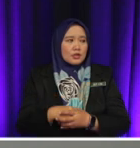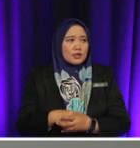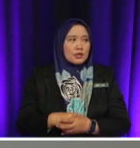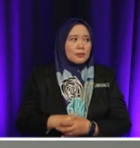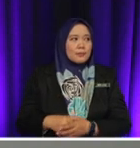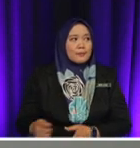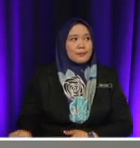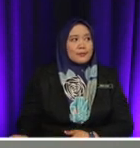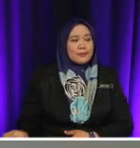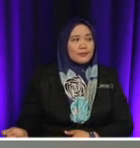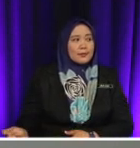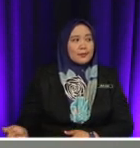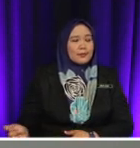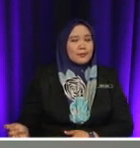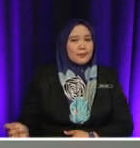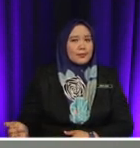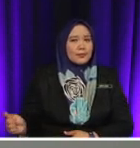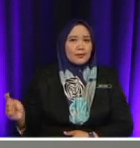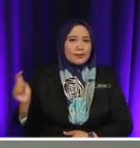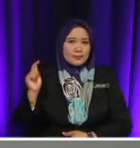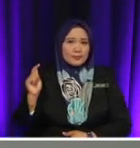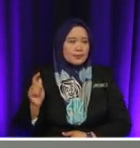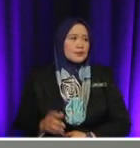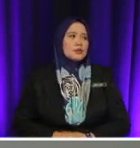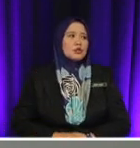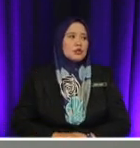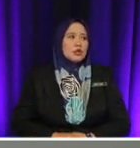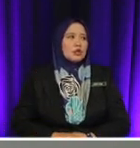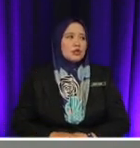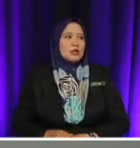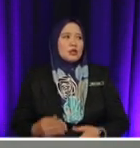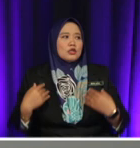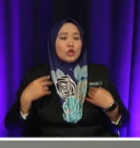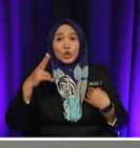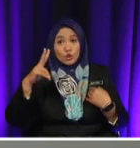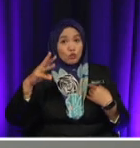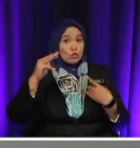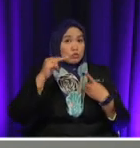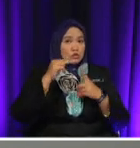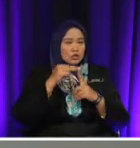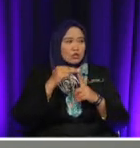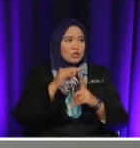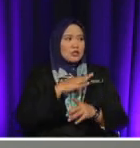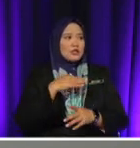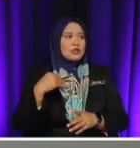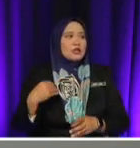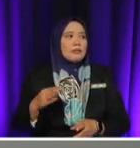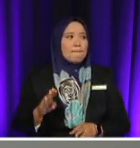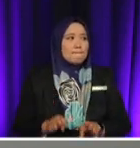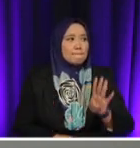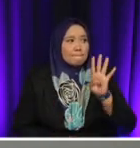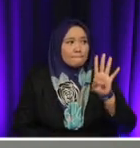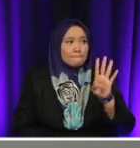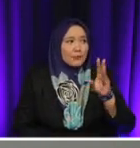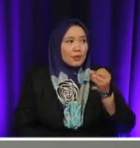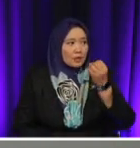digunakan untuk menggantikan banfi fosil juga dua markah di sini kita akan jawab dia murid-murid di rumah jawab